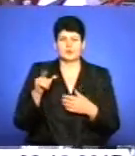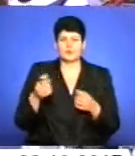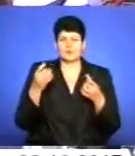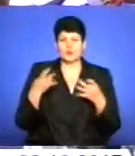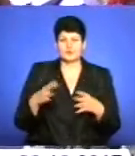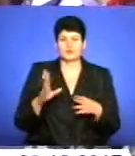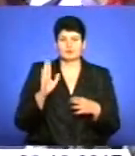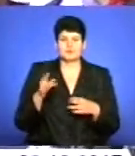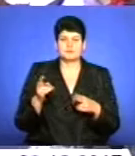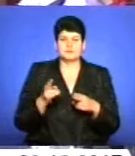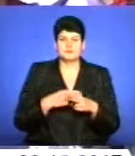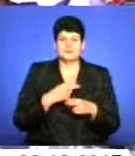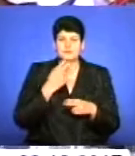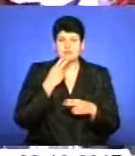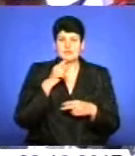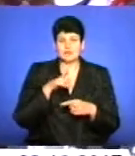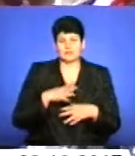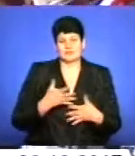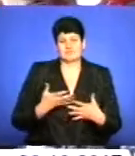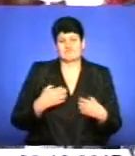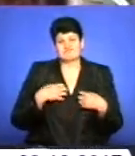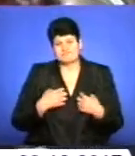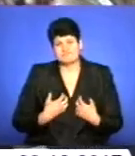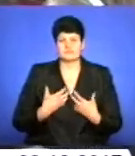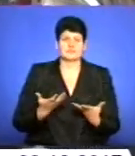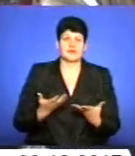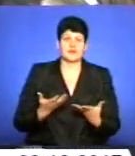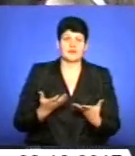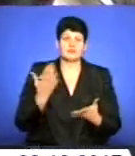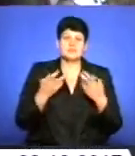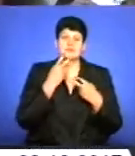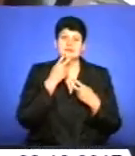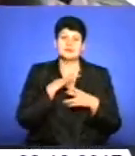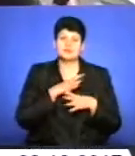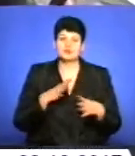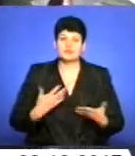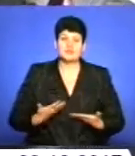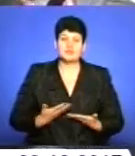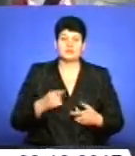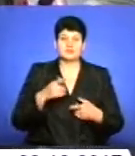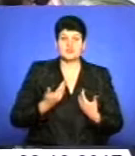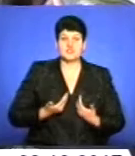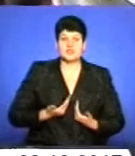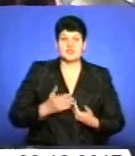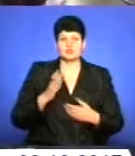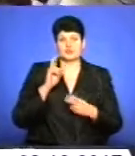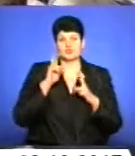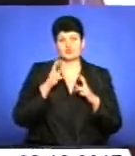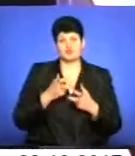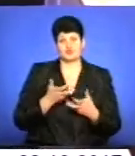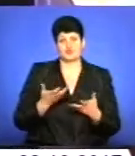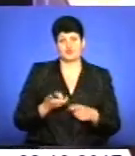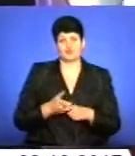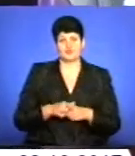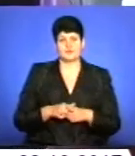не буде без гумора, вона буде нудною, світ буде сумний. Якщо не будеш сміятися в житті, в тебе життя буде якесь скучне і то дуже.